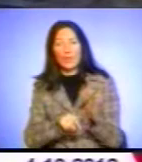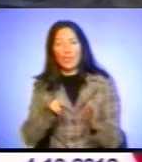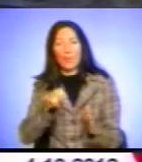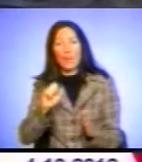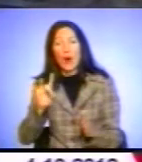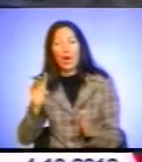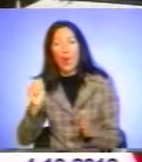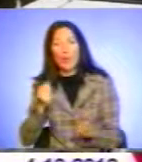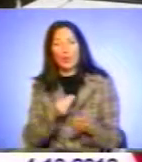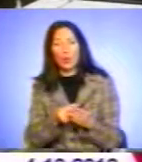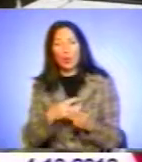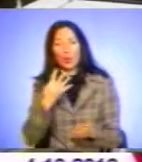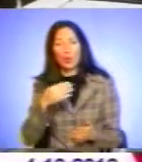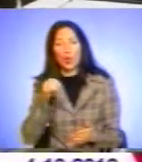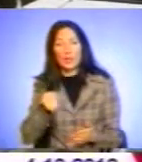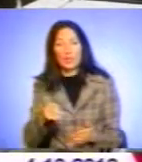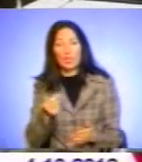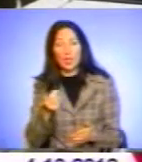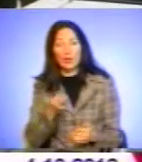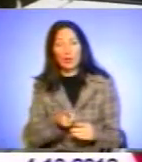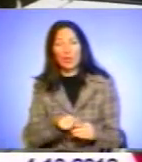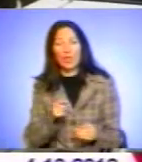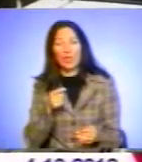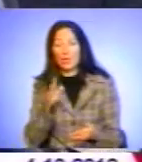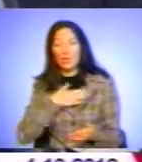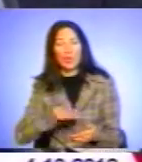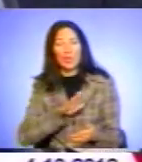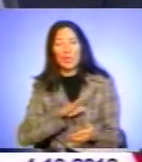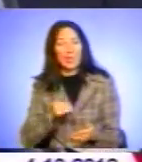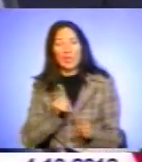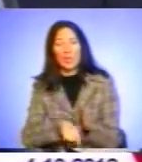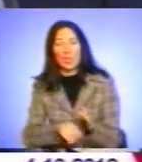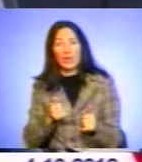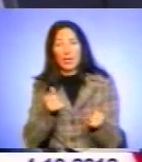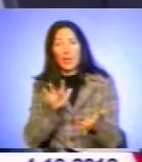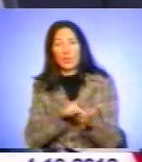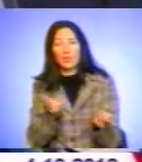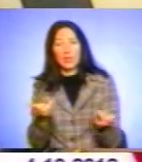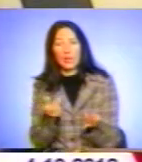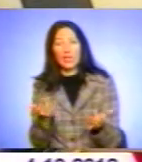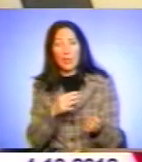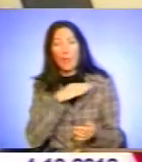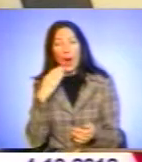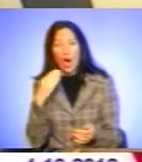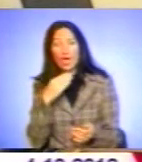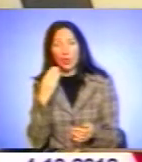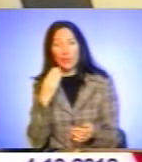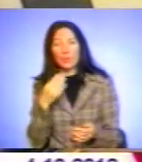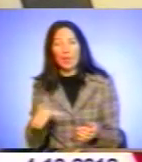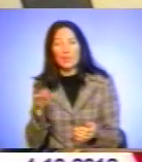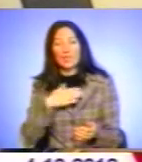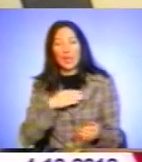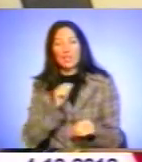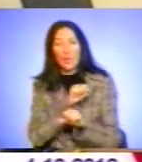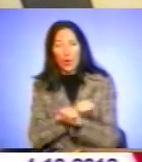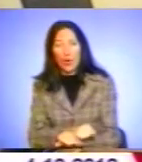фахівці, коштують 40 тисяч гривень. Тож це задоволення не з дешевих. Та для міста їх треба ще багато. Я думаю, що всі наші парковки будуть